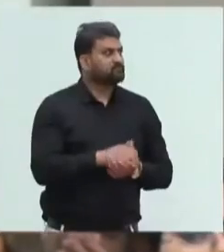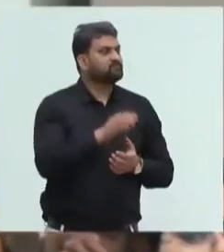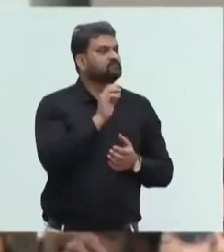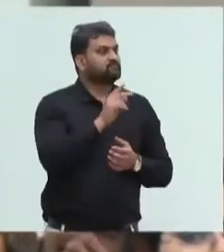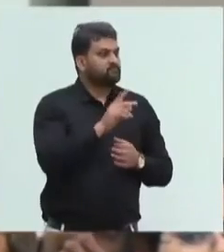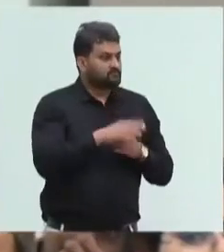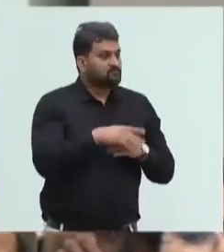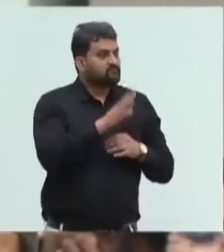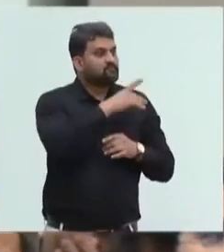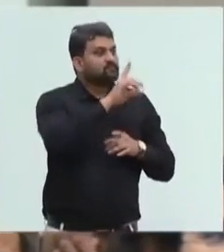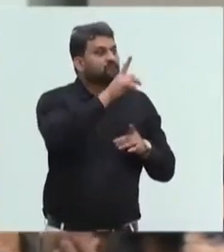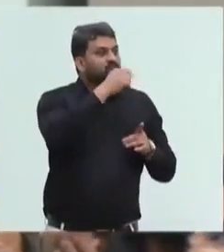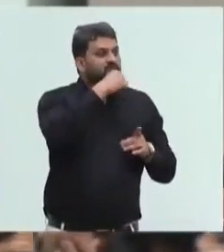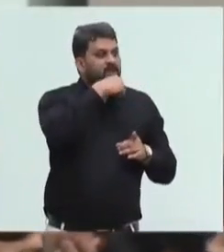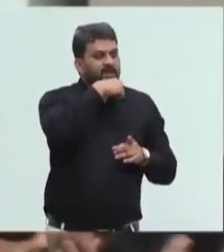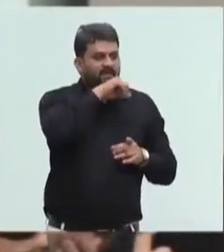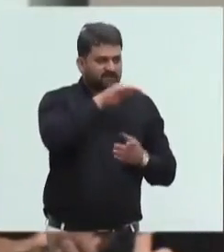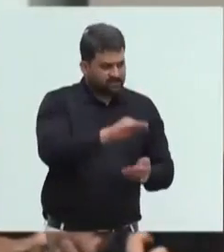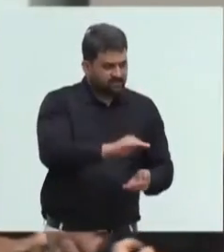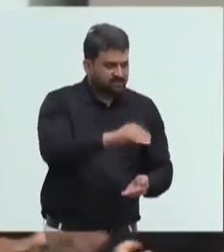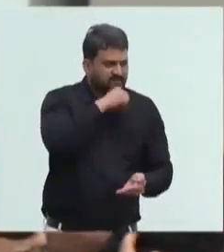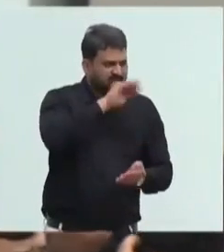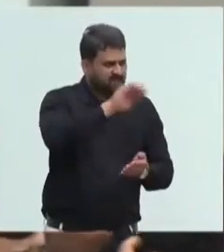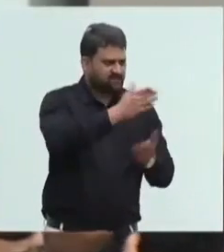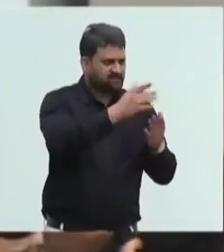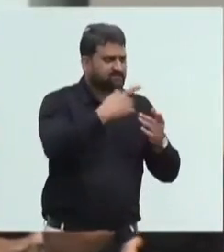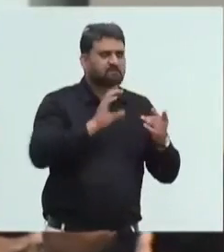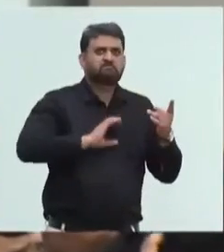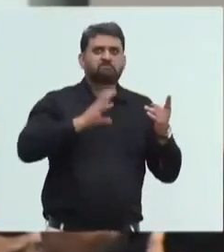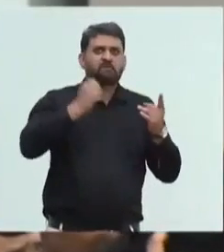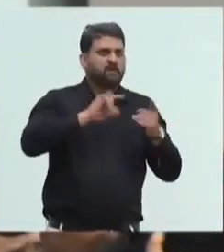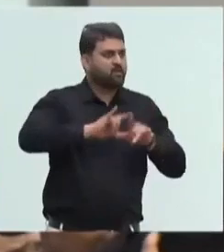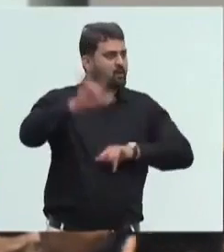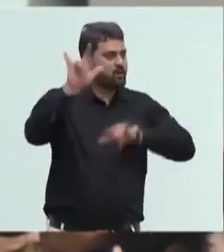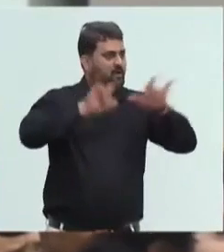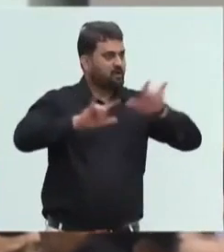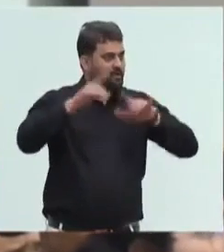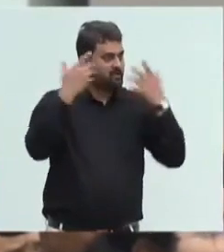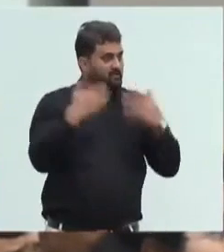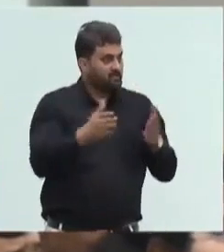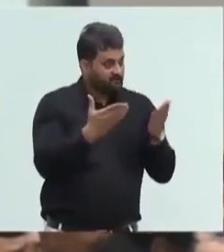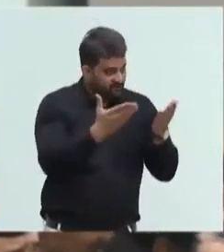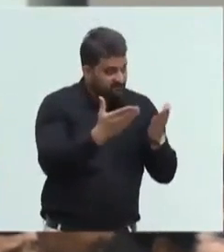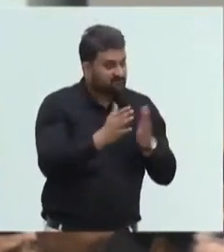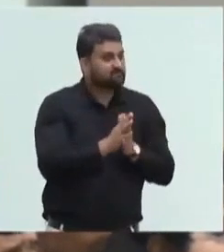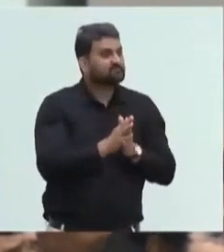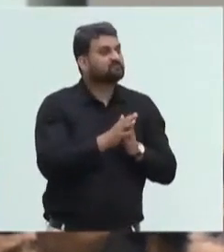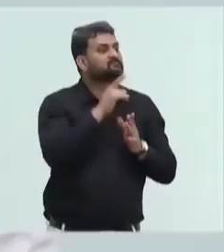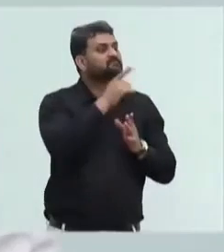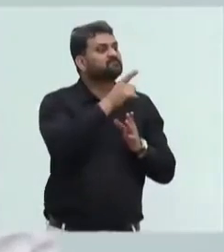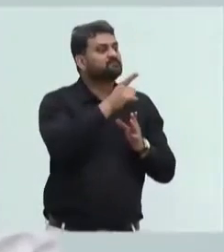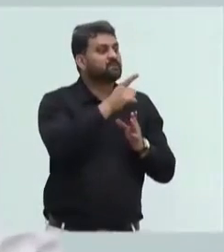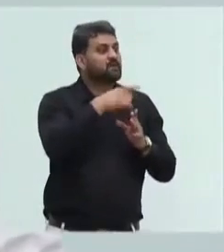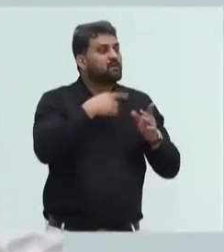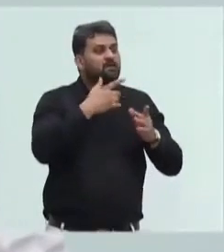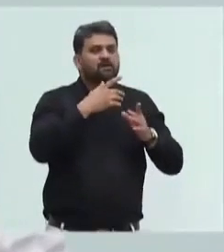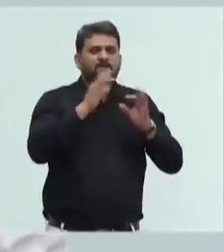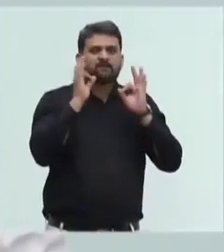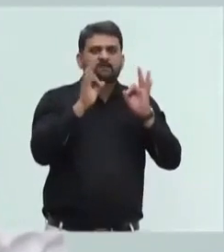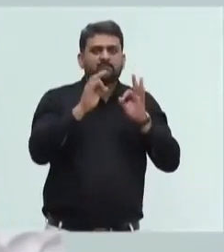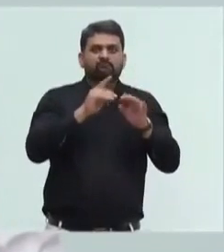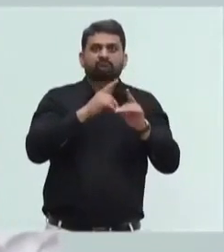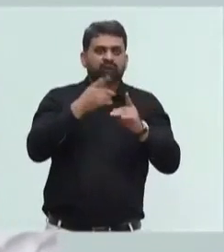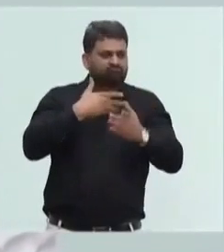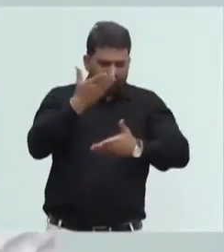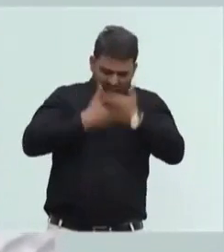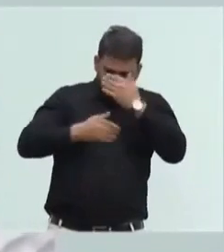धनुष बताइए, छोटी उम्र से तुमने इतनी सारी सिद्धियां प्राप्त की है, दुनिया में जाकर के आए हो, तुम्हारी सबसे बड़ी प्रेरणा क्या है, कौन तुम्हें